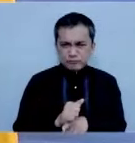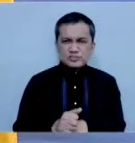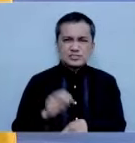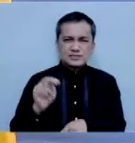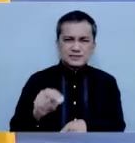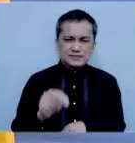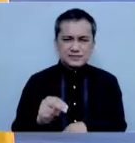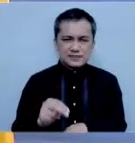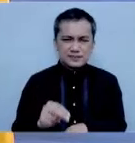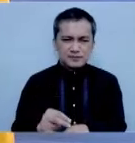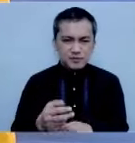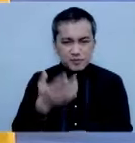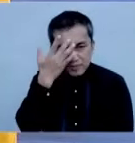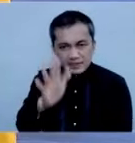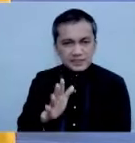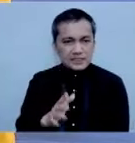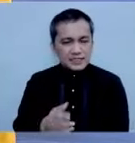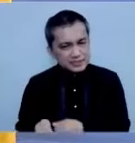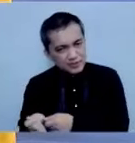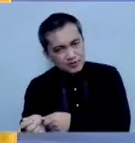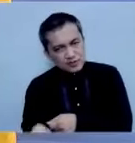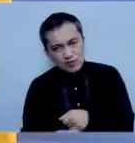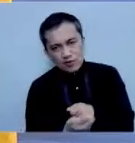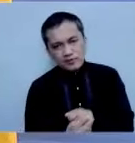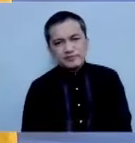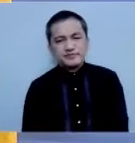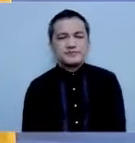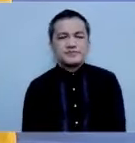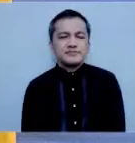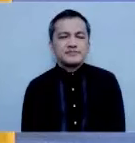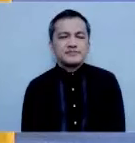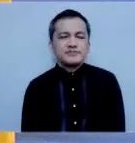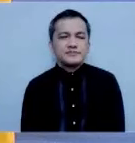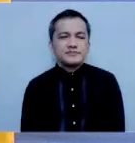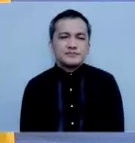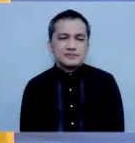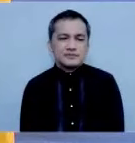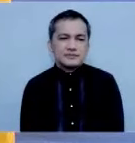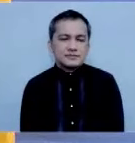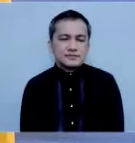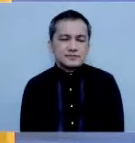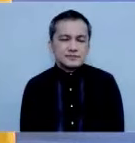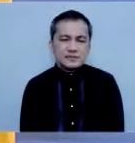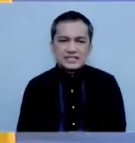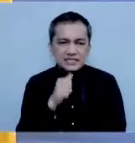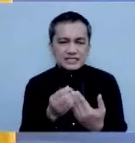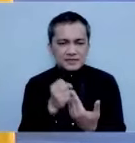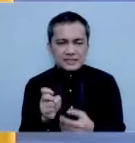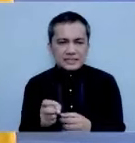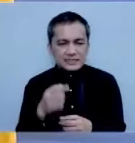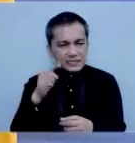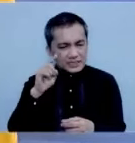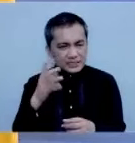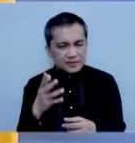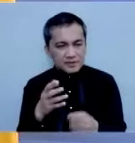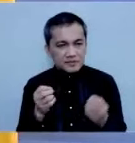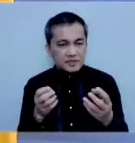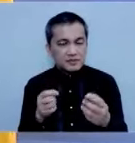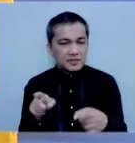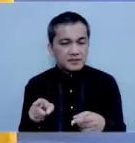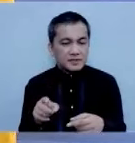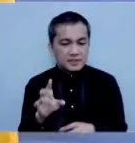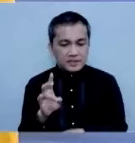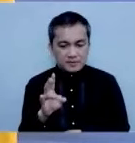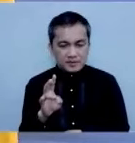po gumaling sa golf. Hindi rin siya ganoon kasimple, dahil ang hindi po alam ng karamihan, may 14 na clubs